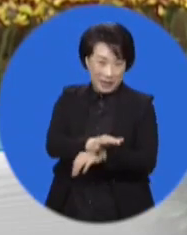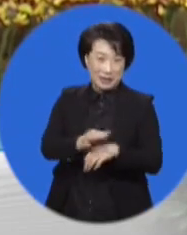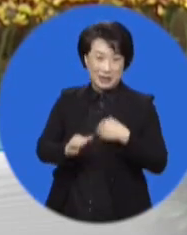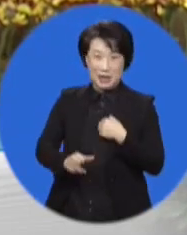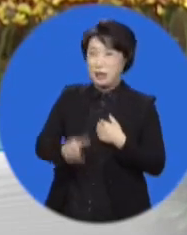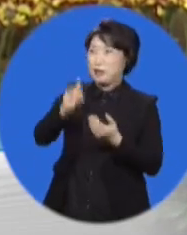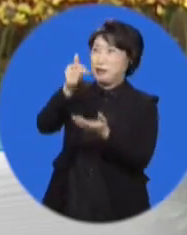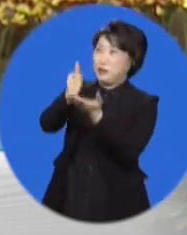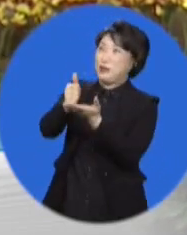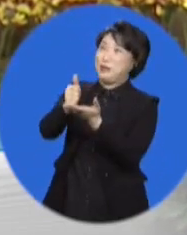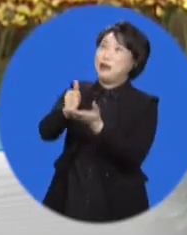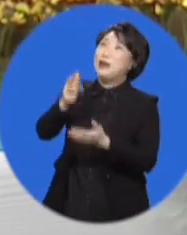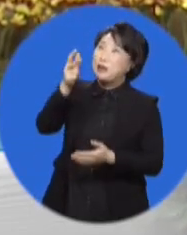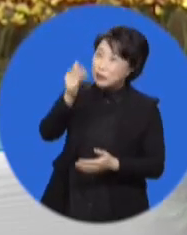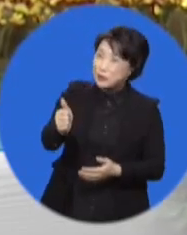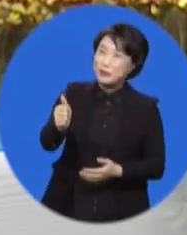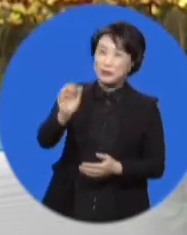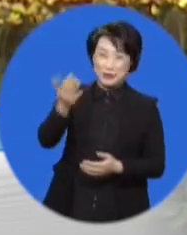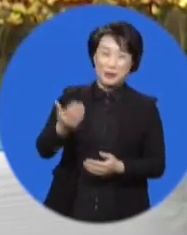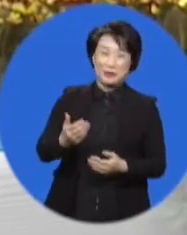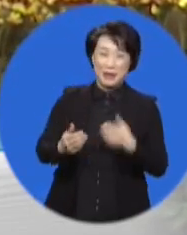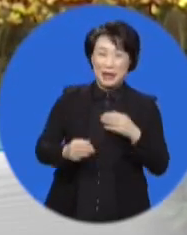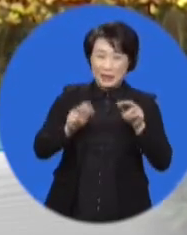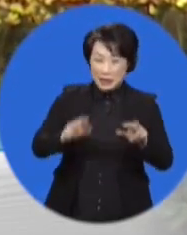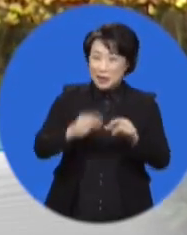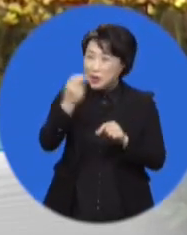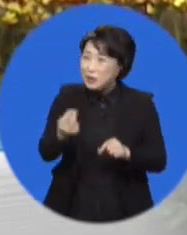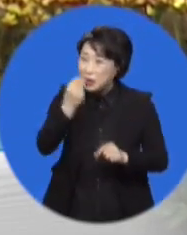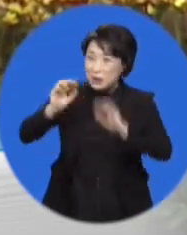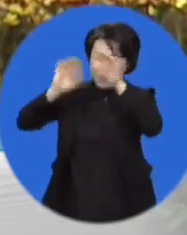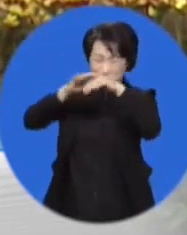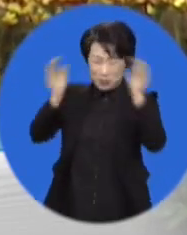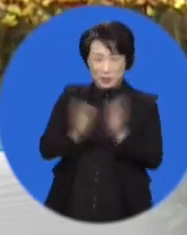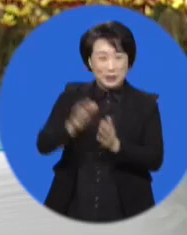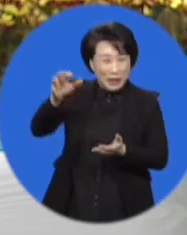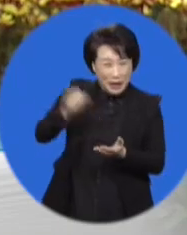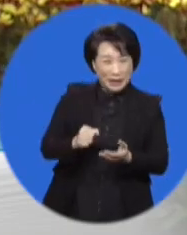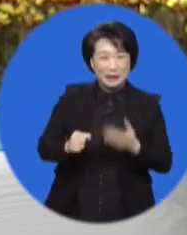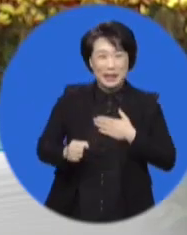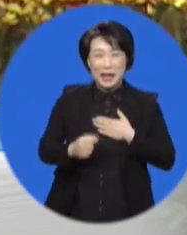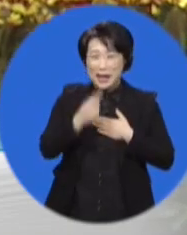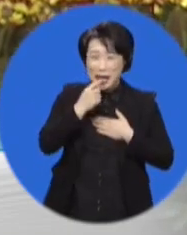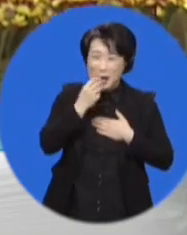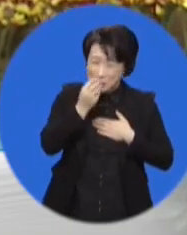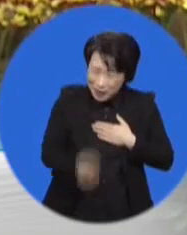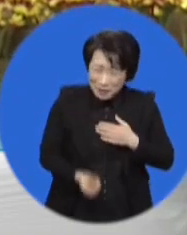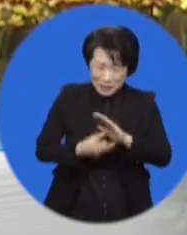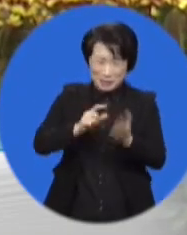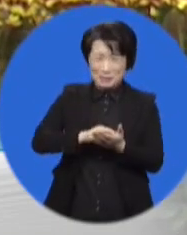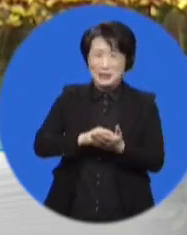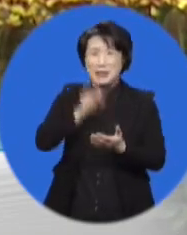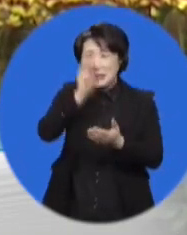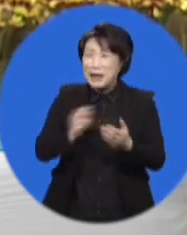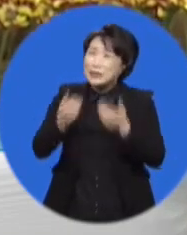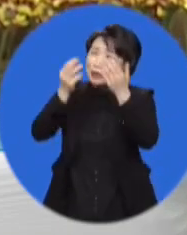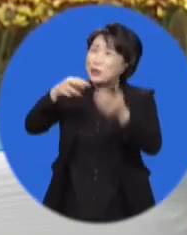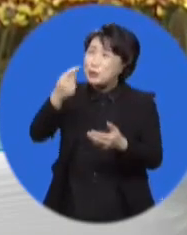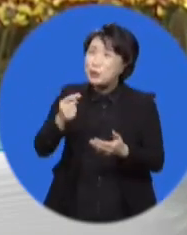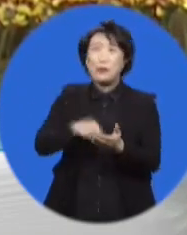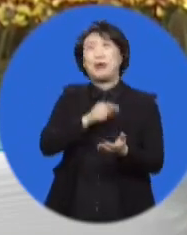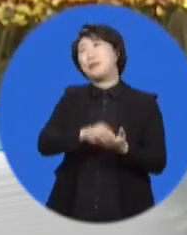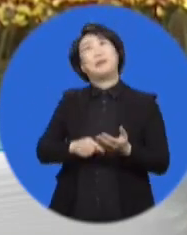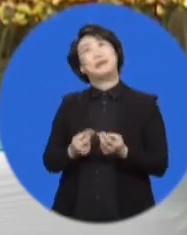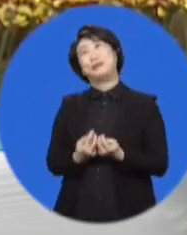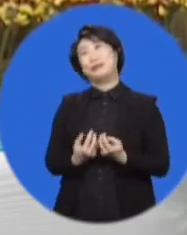나의 주님이 주님이 되셨고 나는 영생과 천국을 받았으니 내가 혓바닥에 빠지도록 찬양한들 내가 갚을